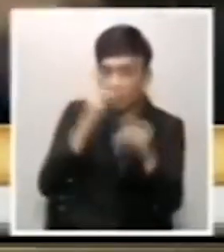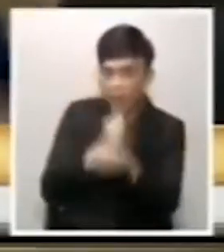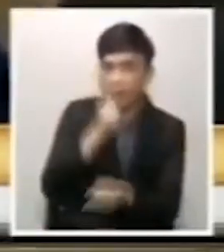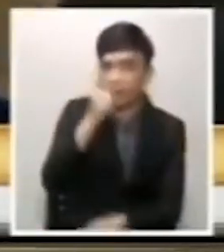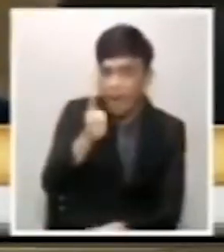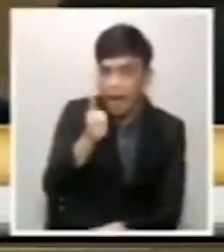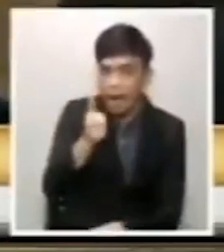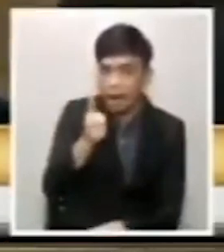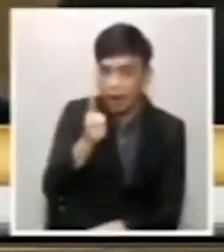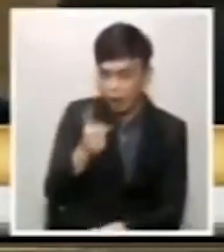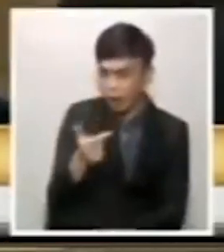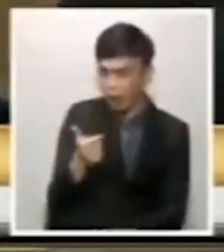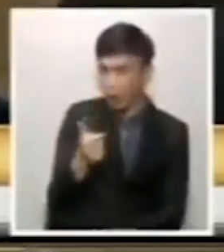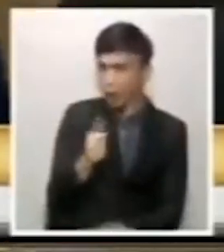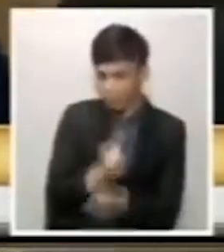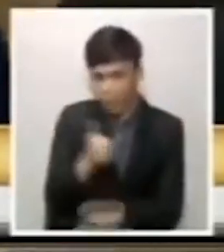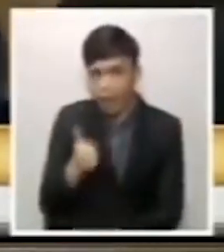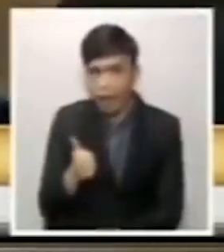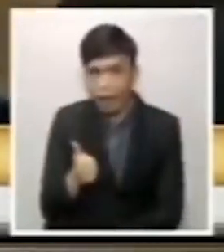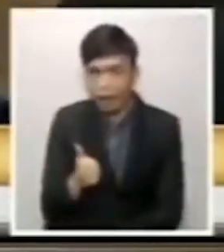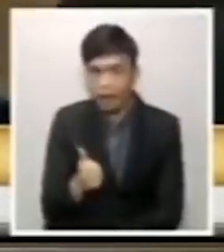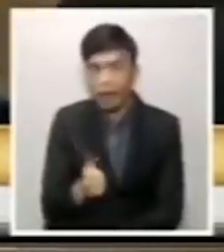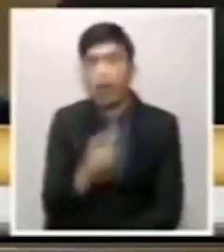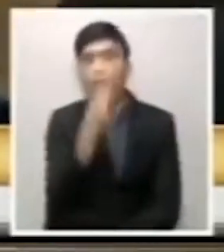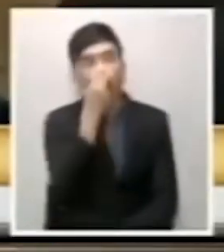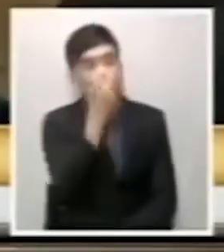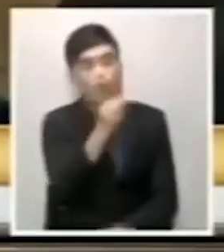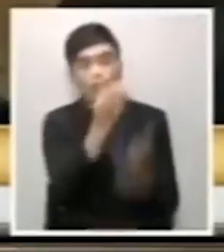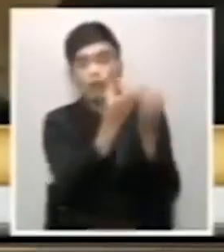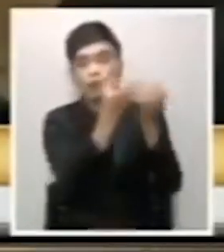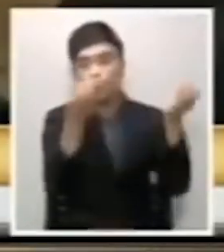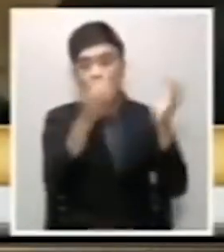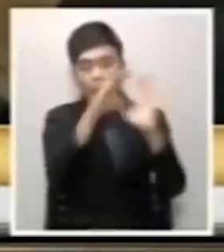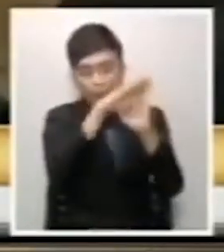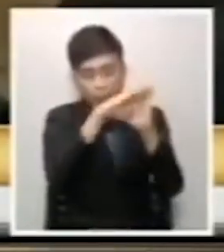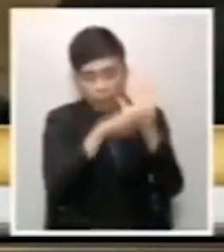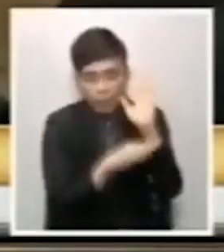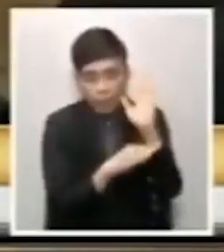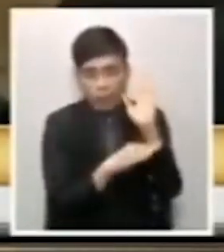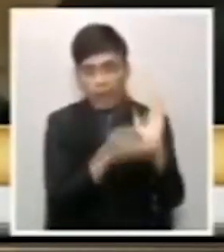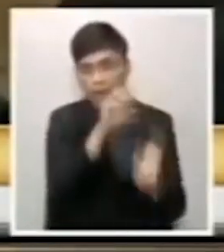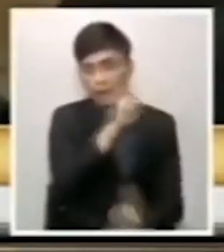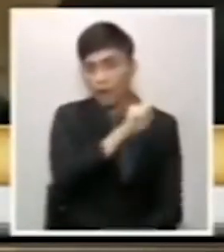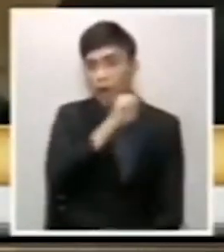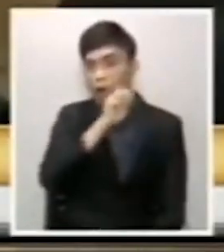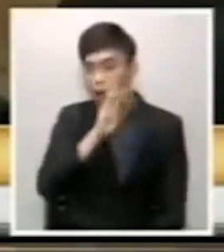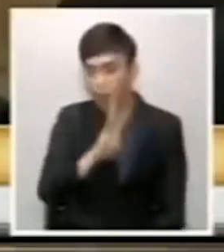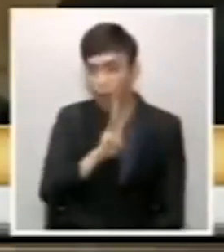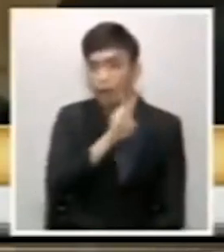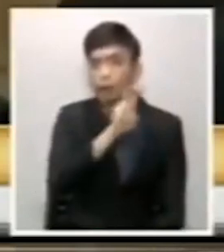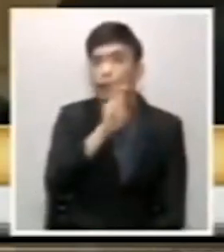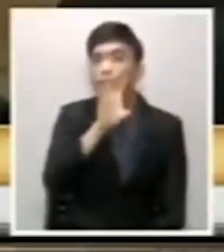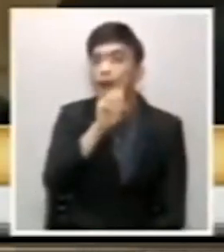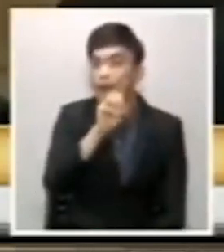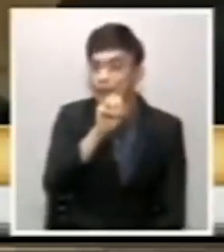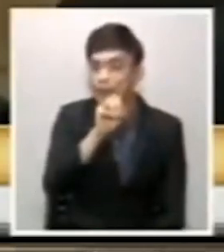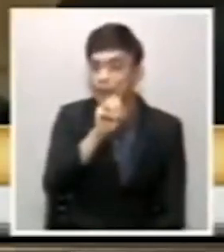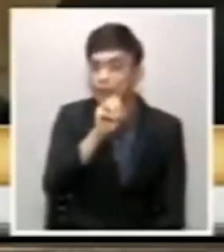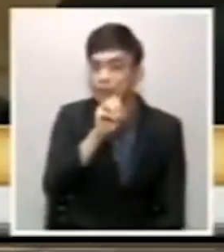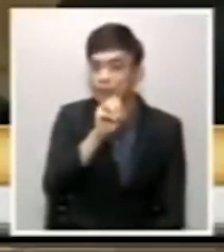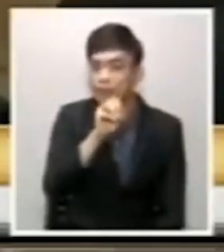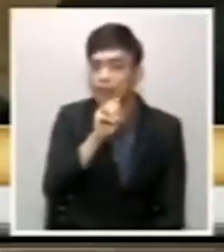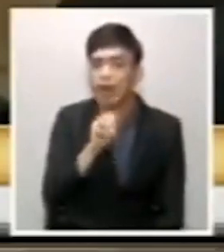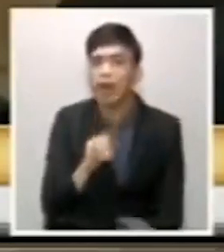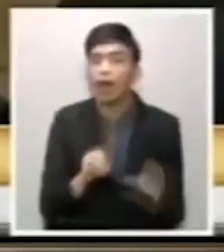แน่นอนครับถ้าเราไปดูในเนื้อหาของรัฐธรรมนูญเราจะพบว่าลำพังแค่สว250คนไม่ม